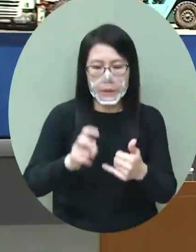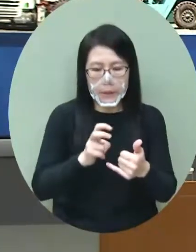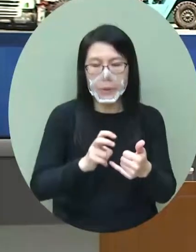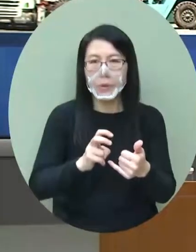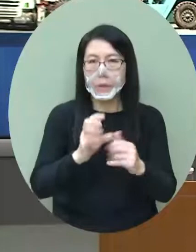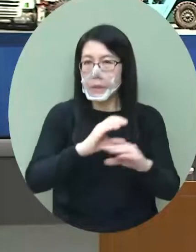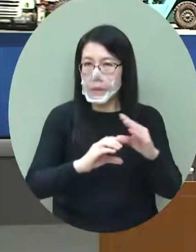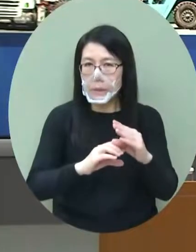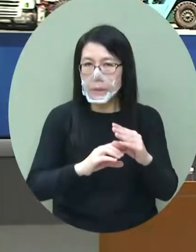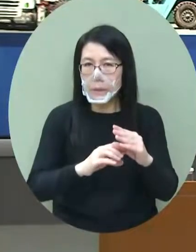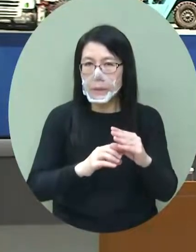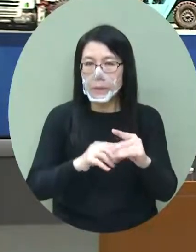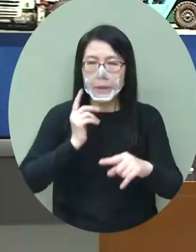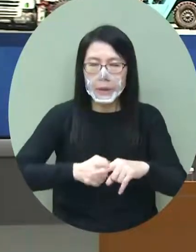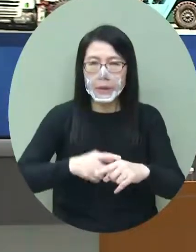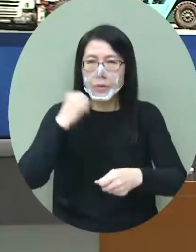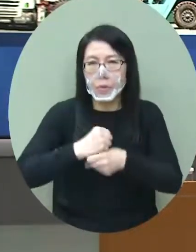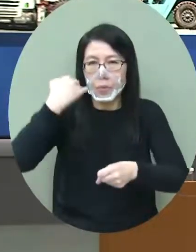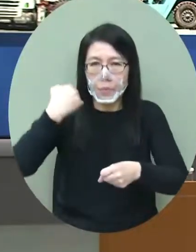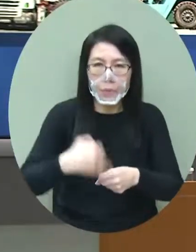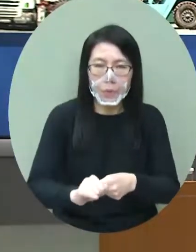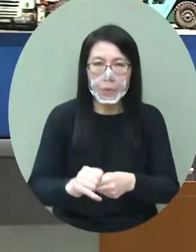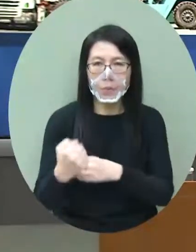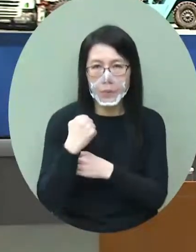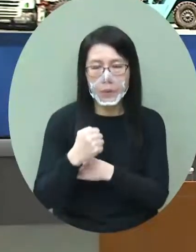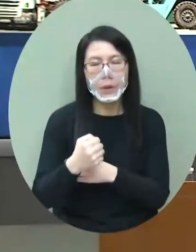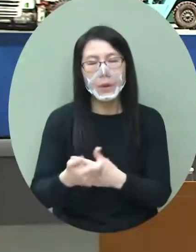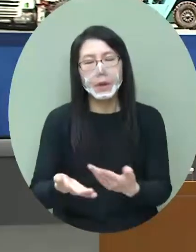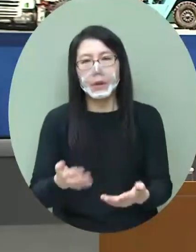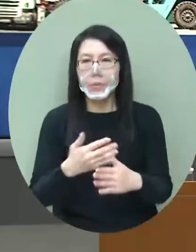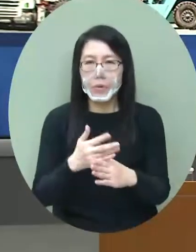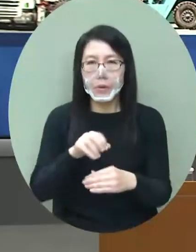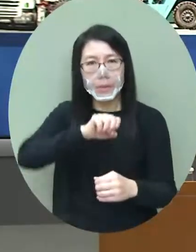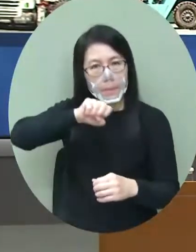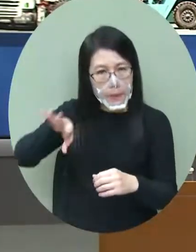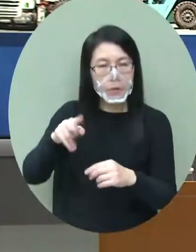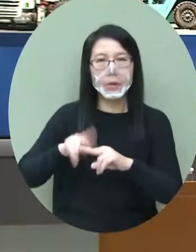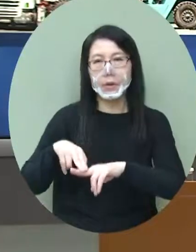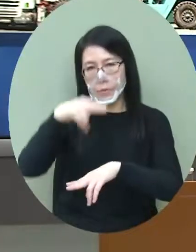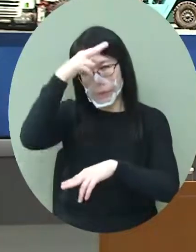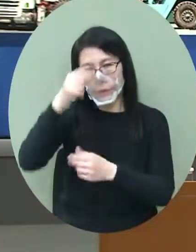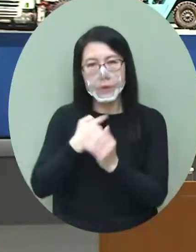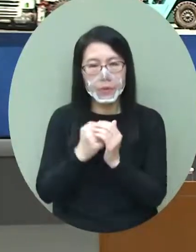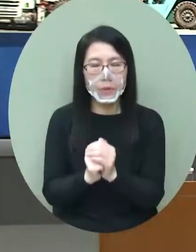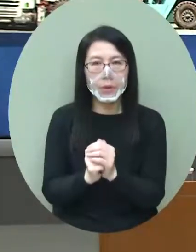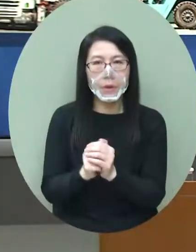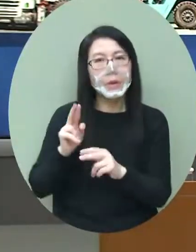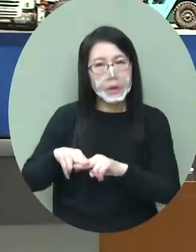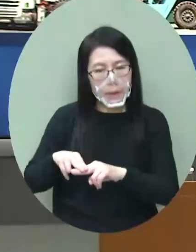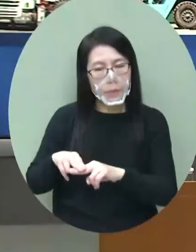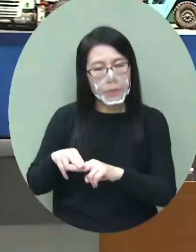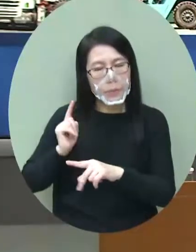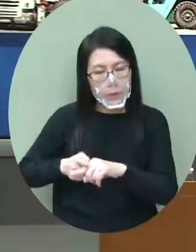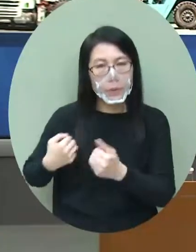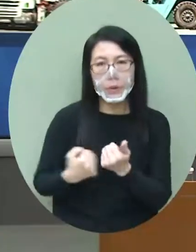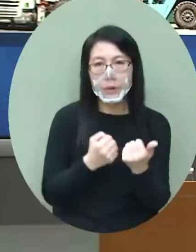治疗的设施呢还不能好好的发挥它的治疗功能。这个呢我们已经向中央提出了要求，中